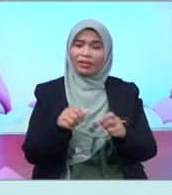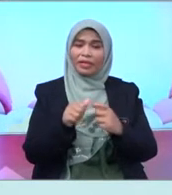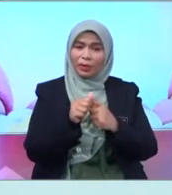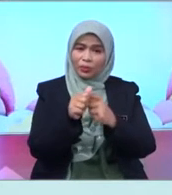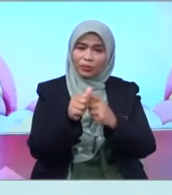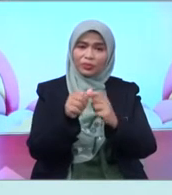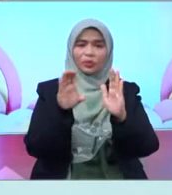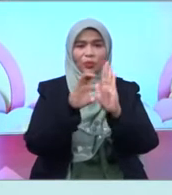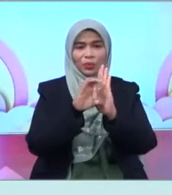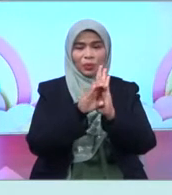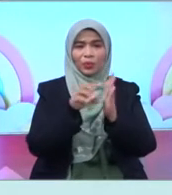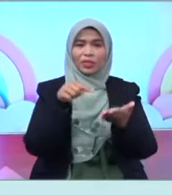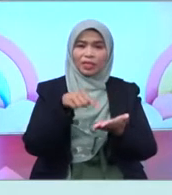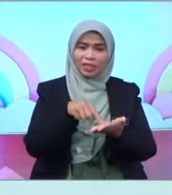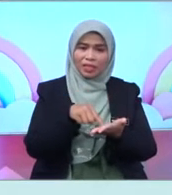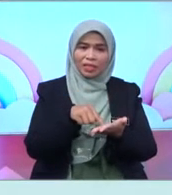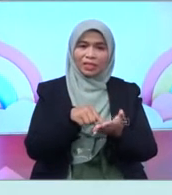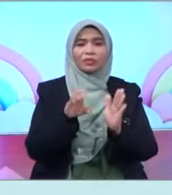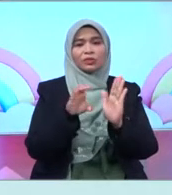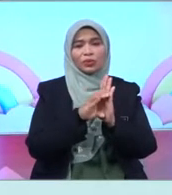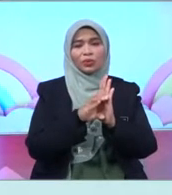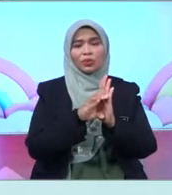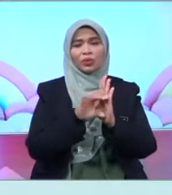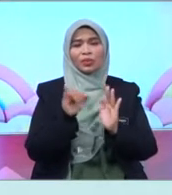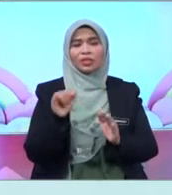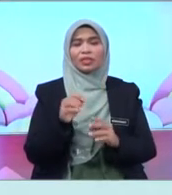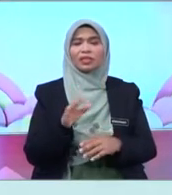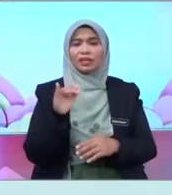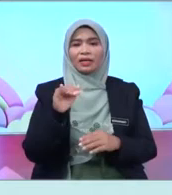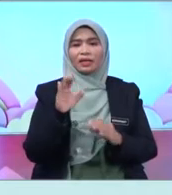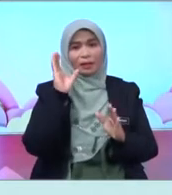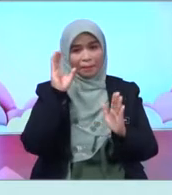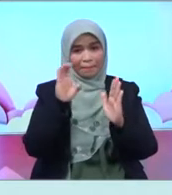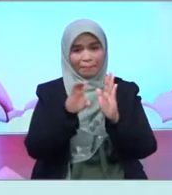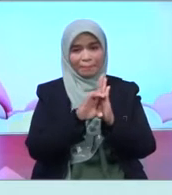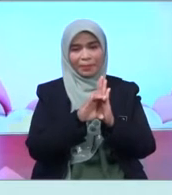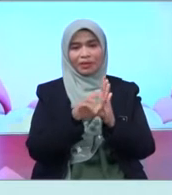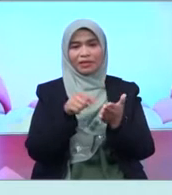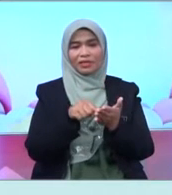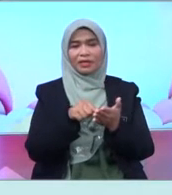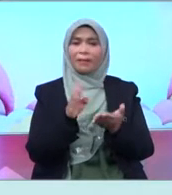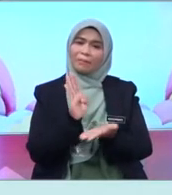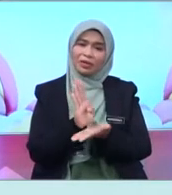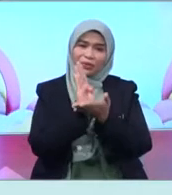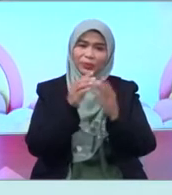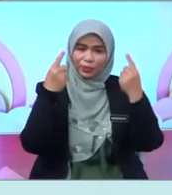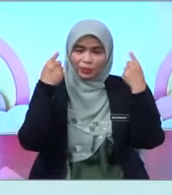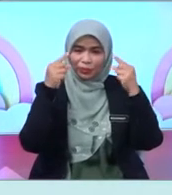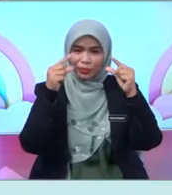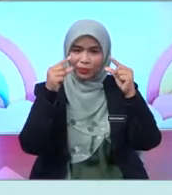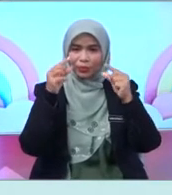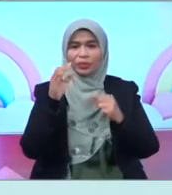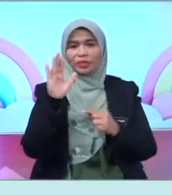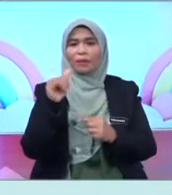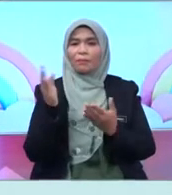satu contoh inilah teladan yang seperti dalam gambar inilah Oke membantu guru membawa barang-barang yang banyak